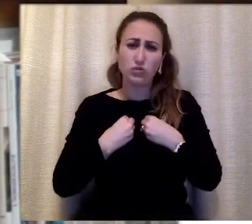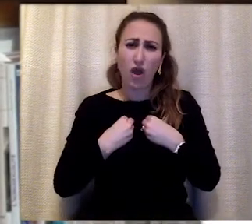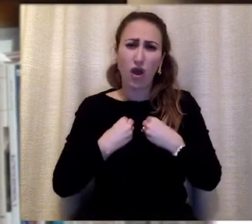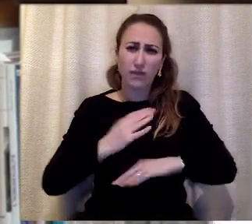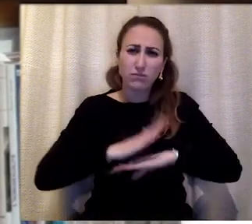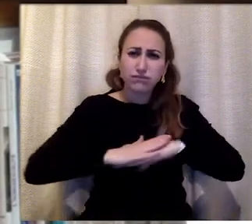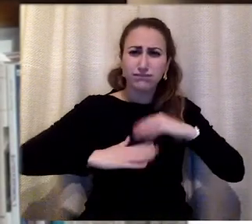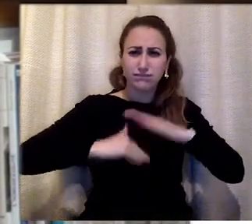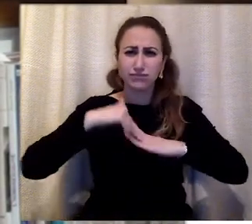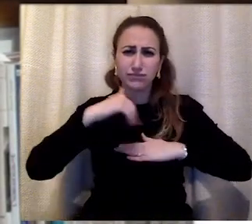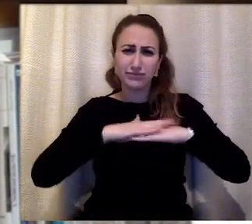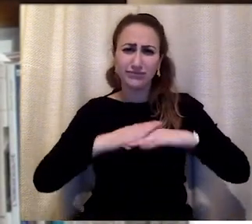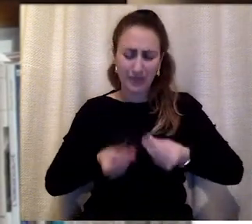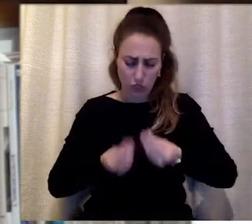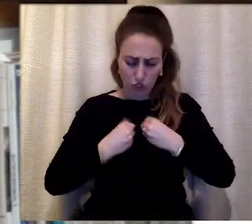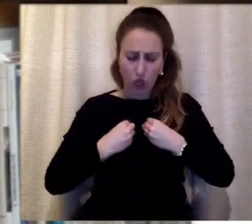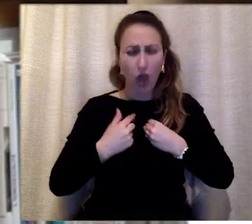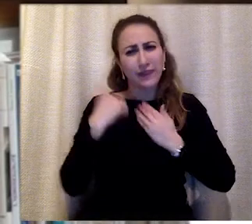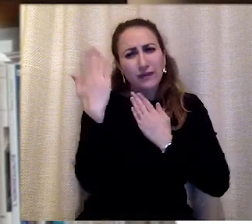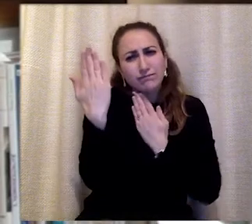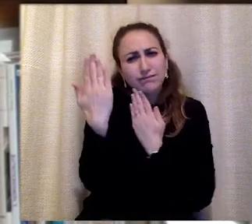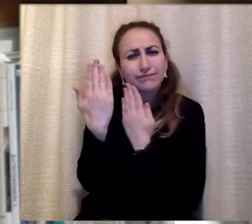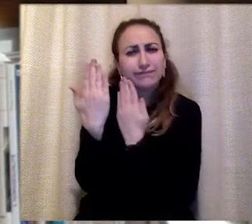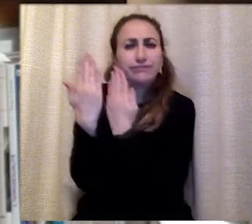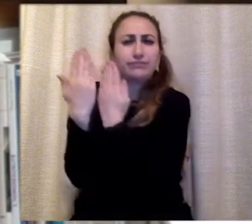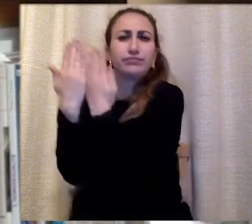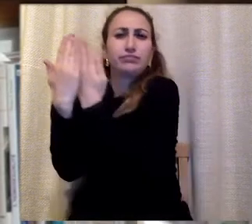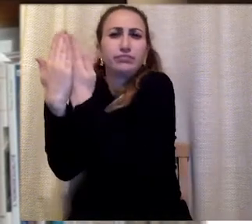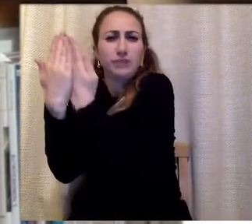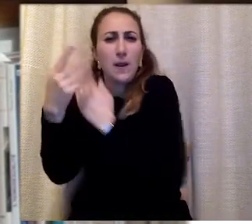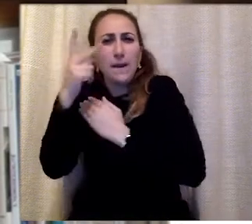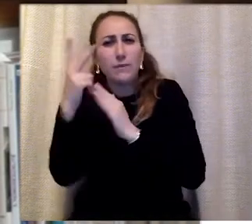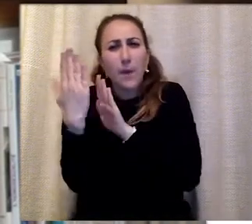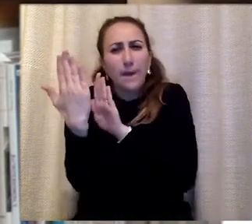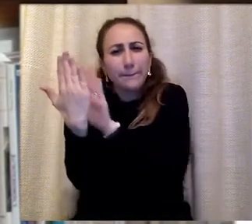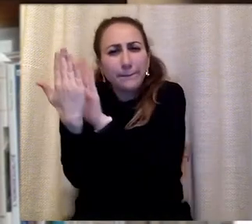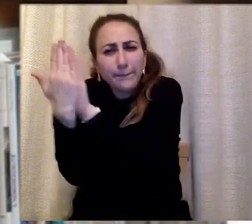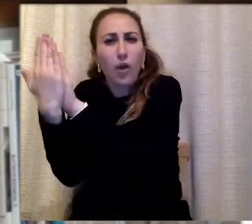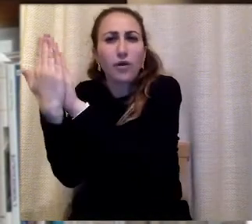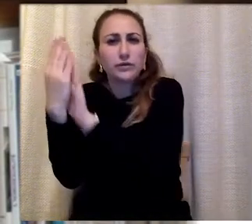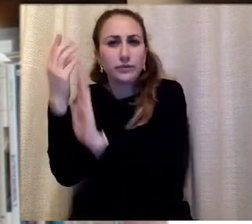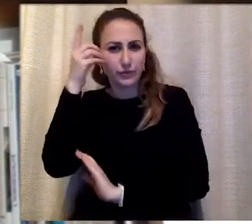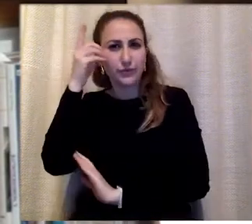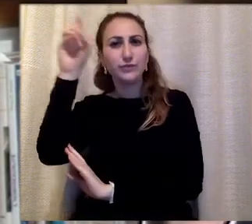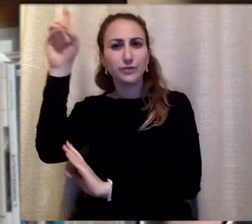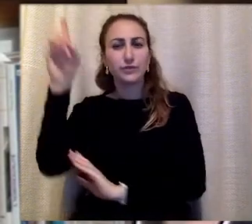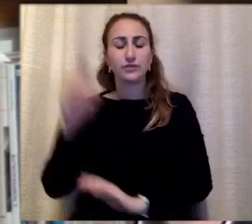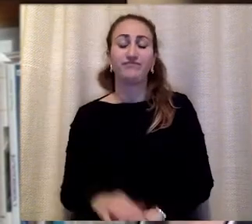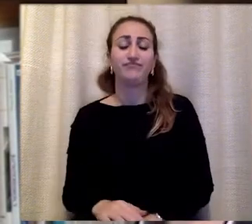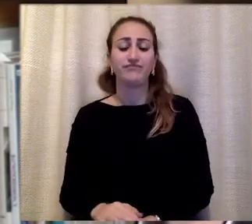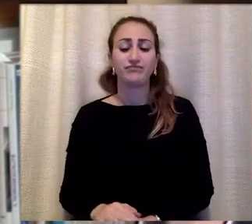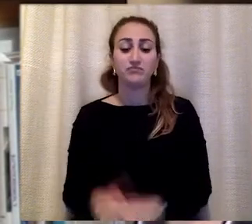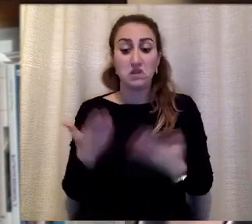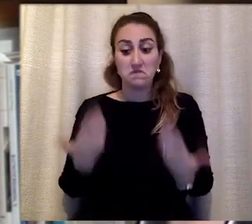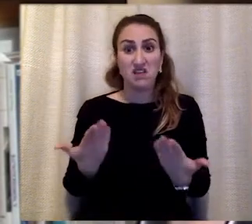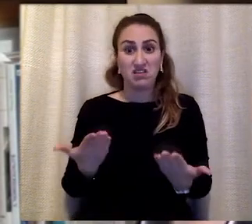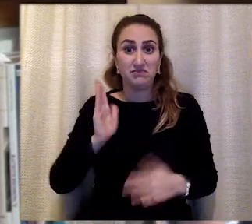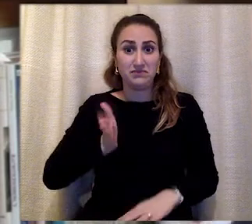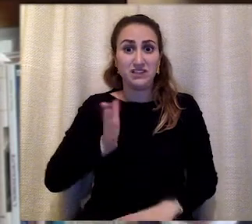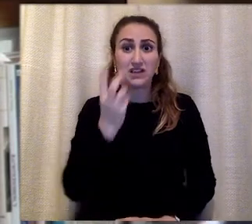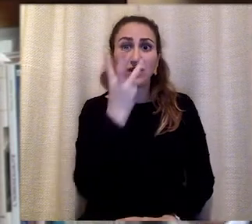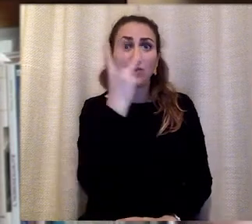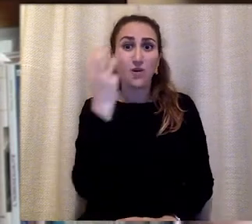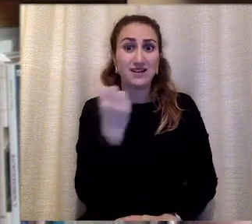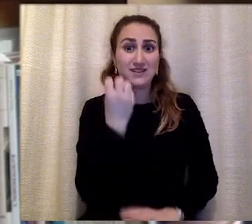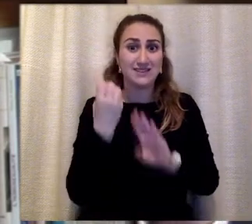Alors après 3 semaines de confinement, d'épreuves, la question n'a fait que